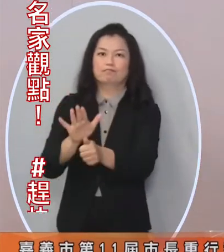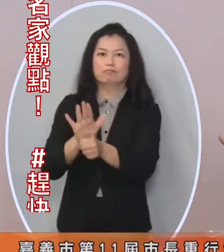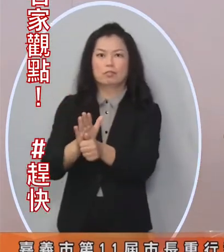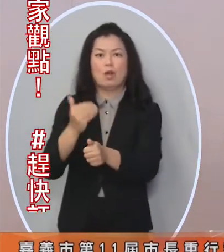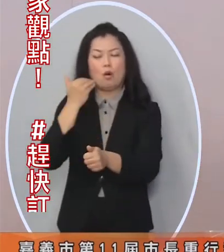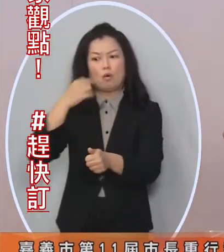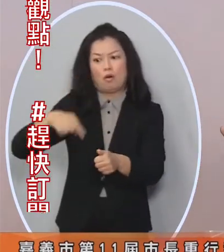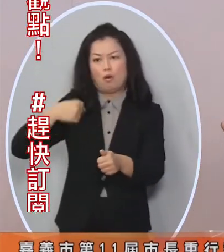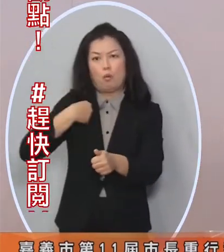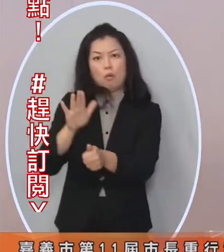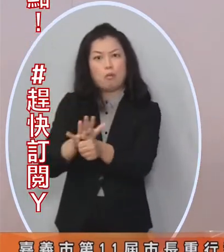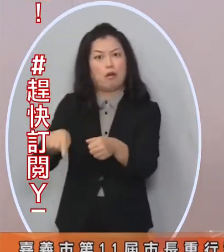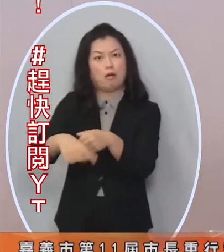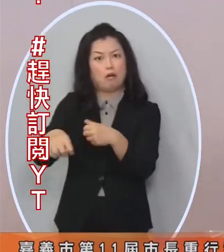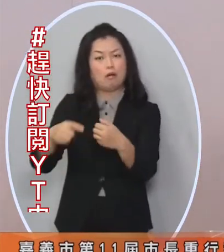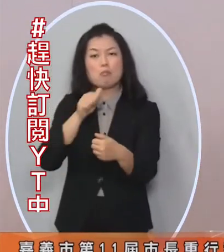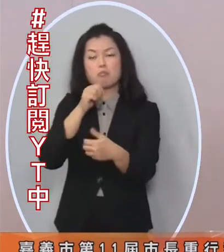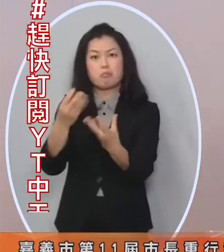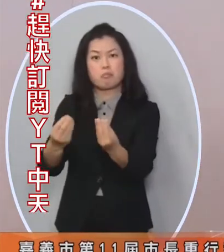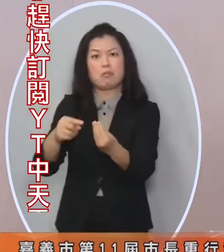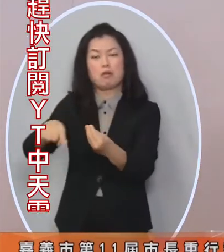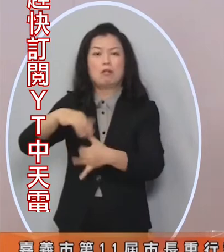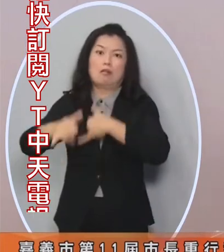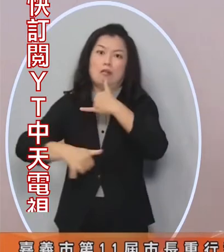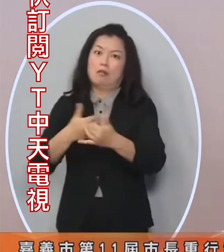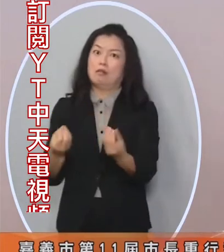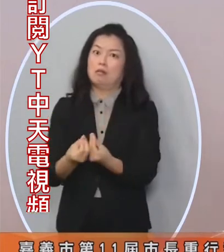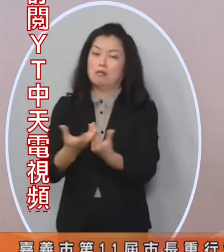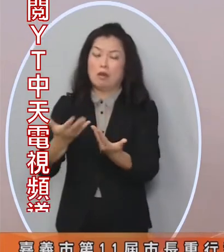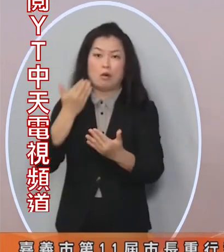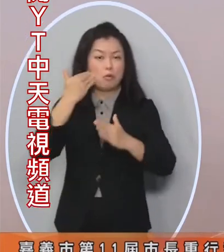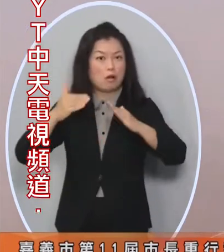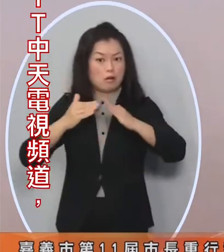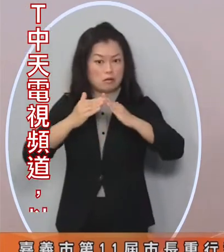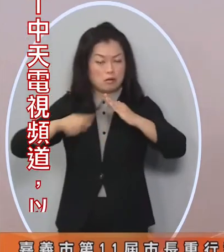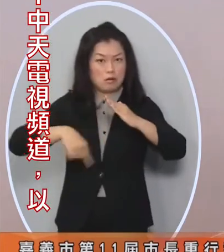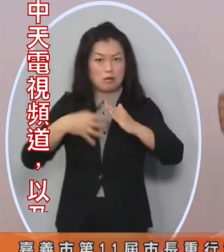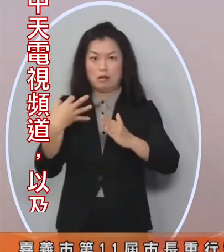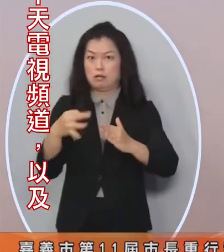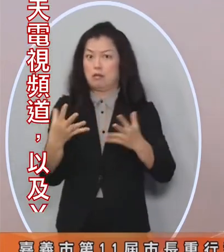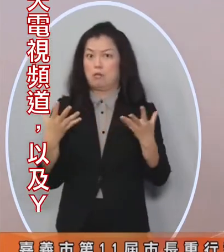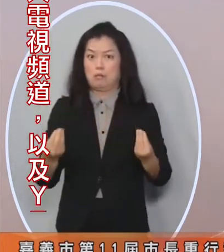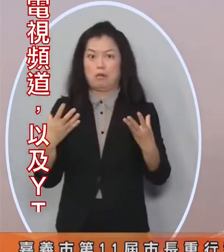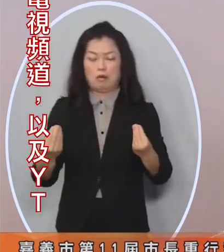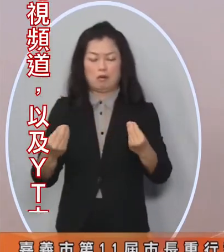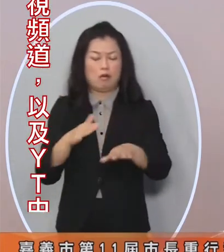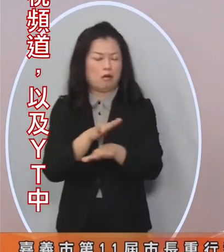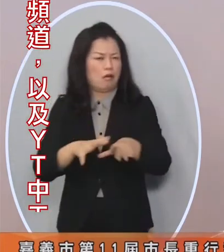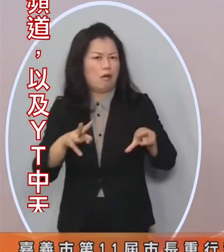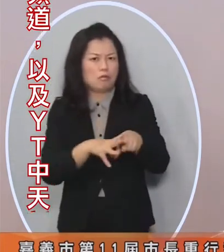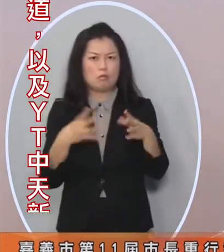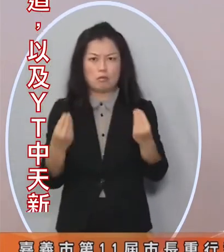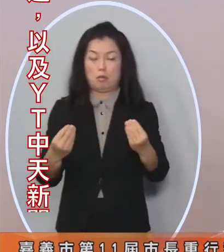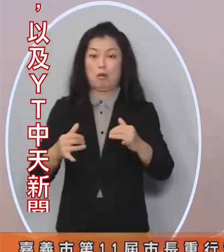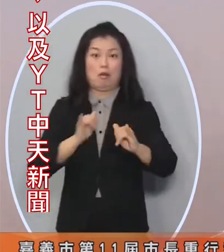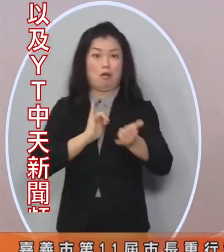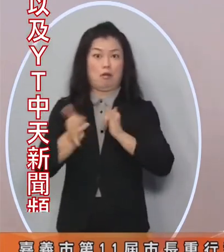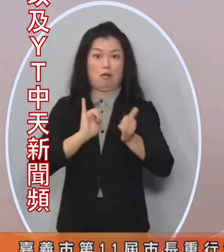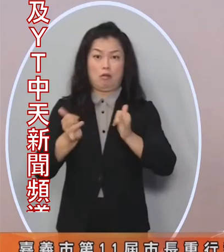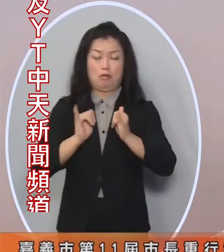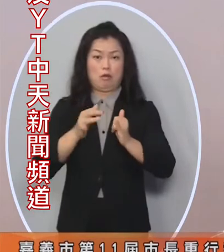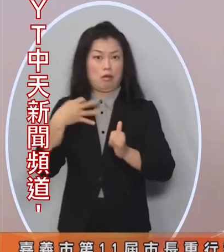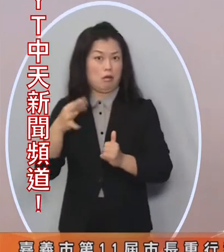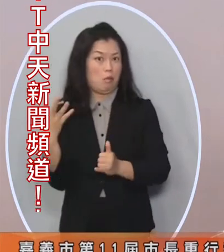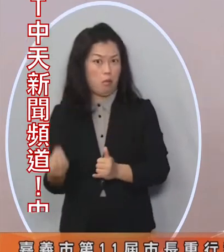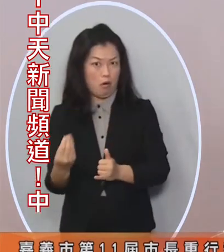这善的要哪过？吼、哦，因为一个家庭若无钱，家庭不安全；社会若无钱，社会